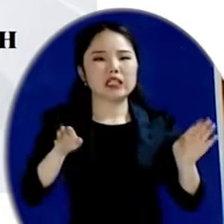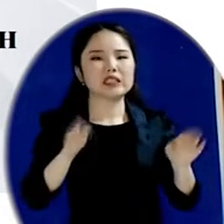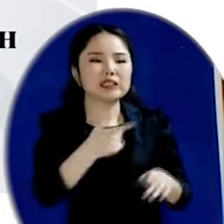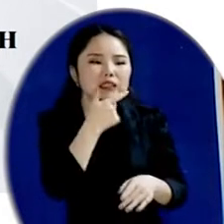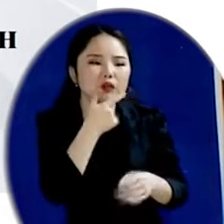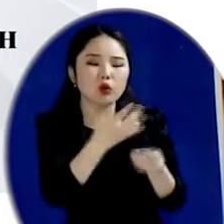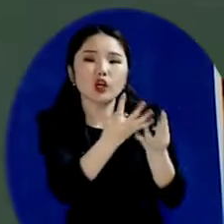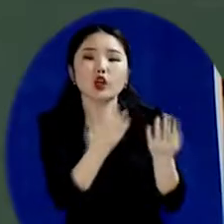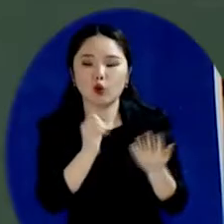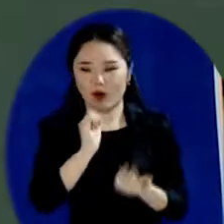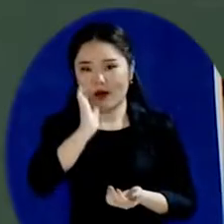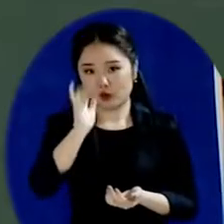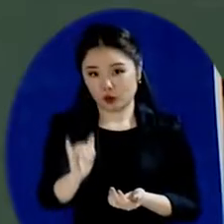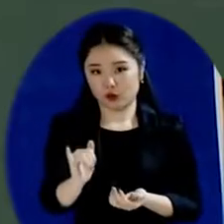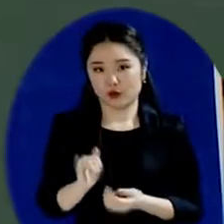гэж асуужээ.